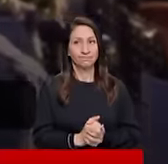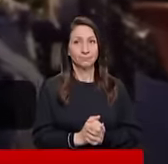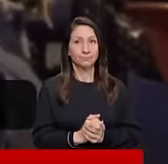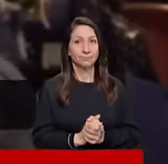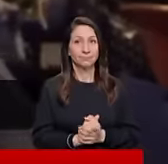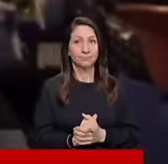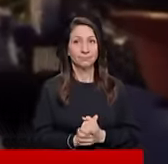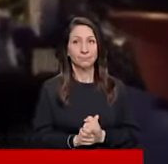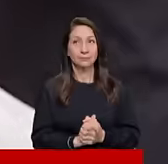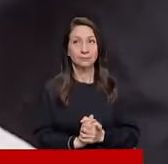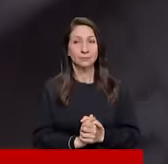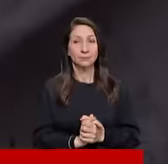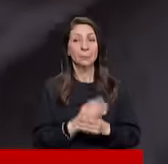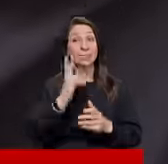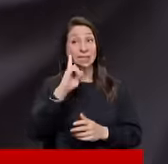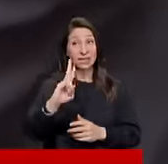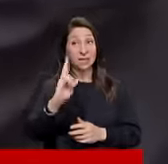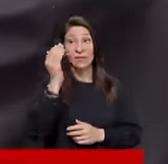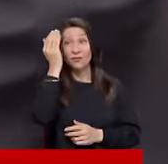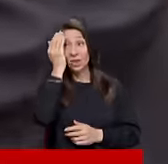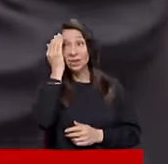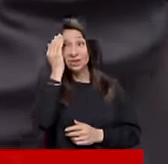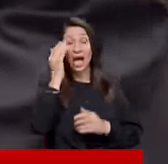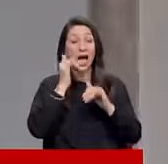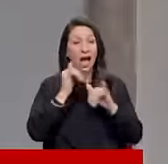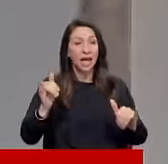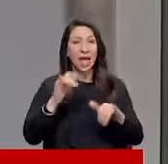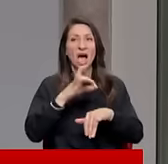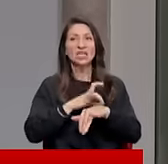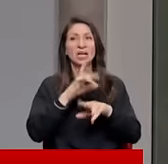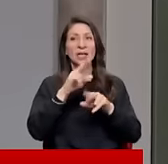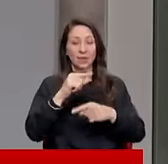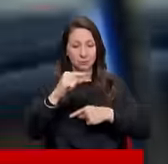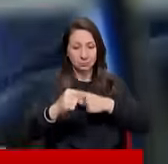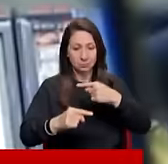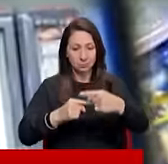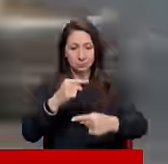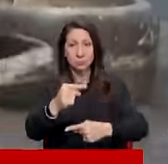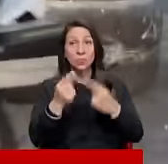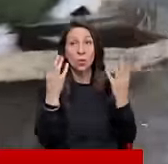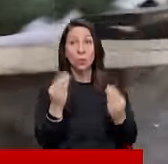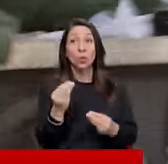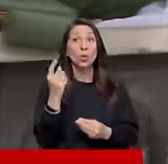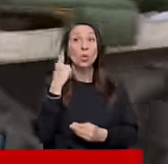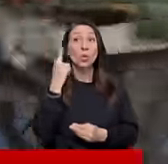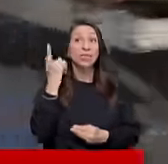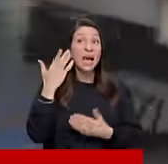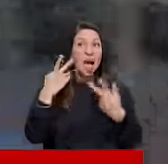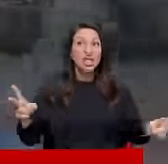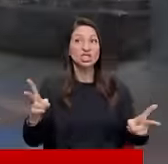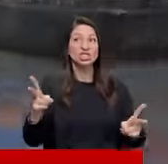Yaşamak zor, zor. Zenginlik de yoksulluk da tıpkı hastalık gibi kuşaktan kuşağa geçiyor. Kulağınızı